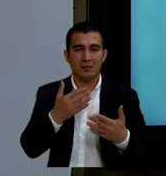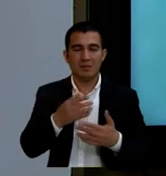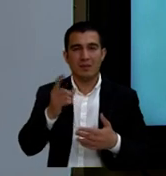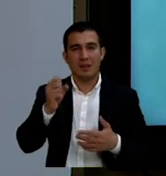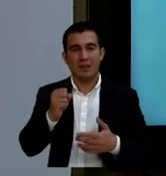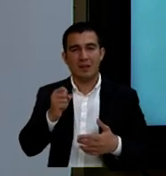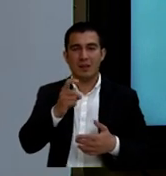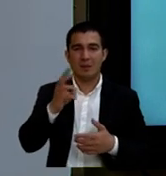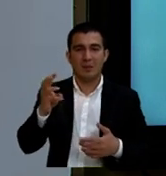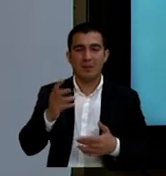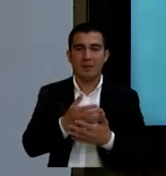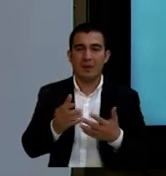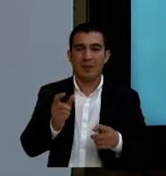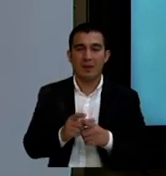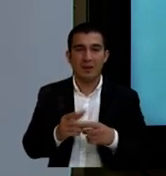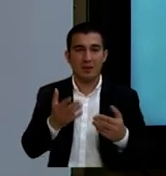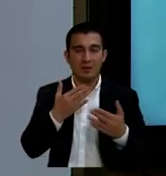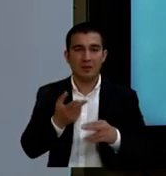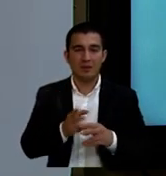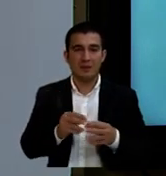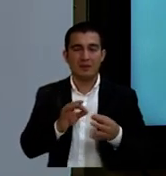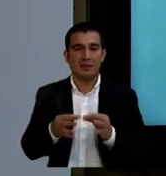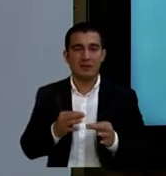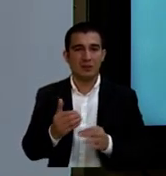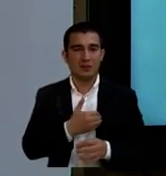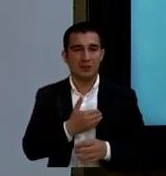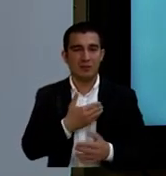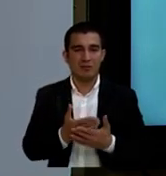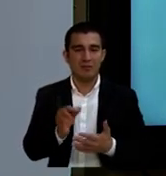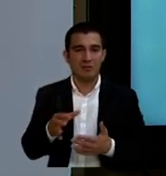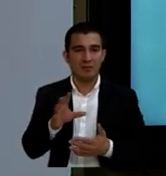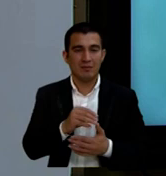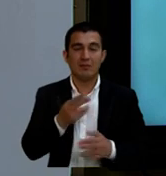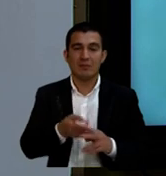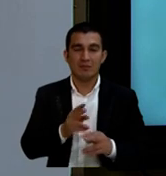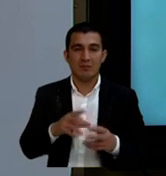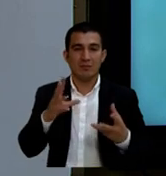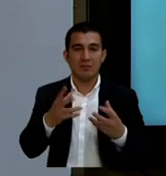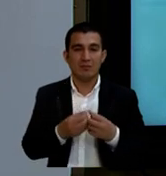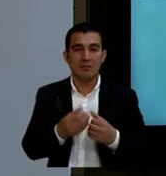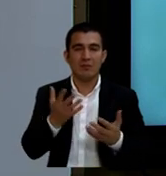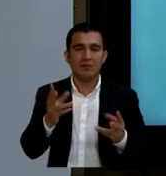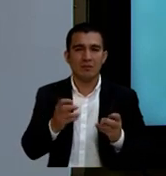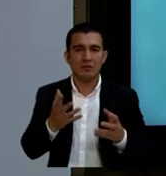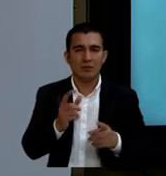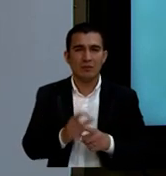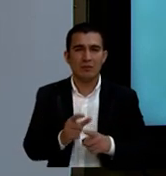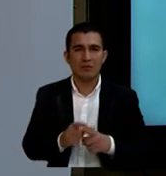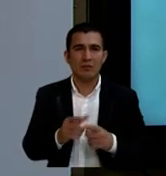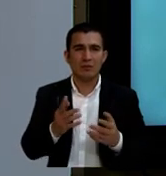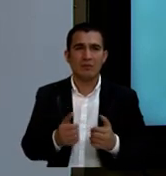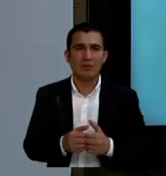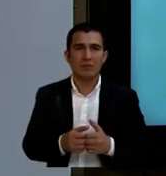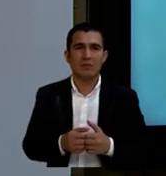bir gaplarimizni bir-biriga bog'lash uchun ko'pincha shunday qilamiz. Aslida-chi? Aslida bular qanday vosita edi putur